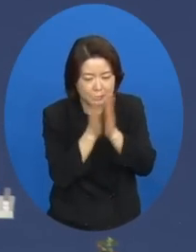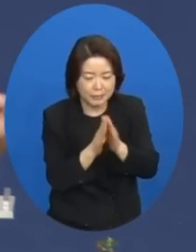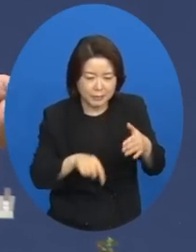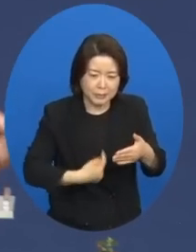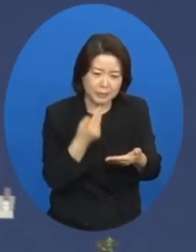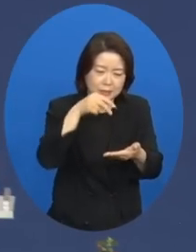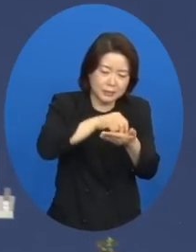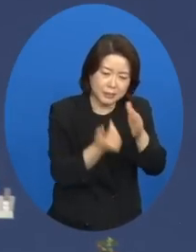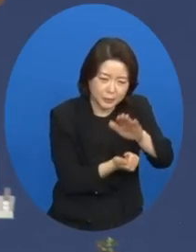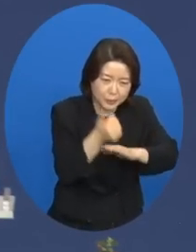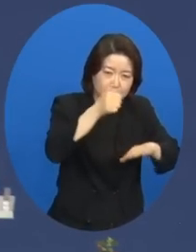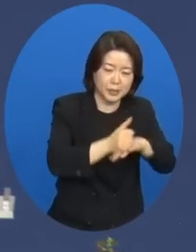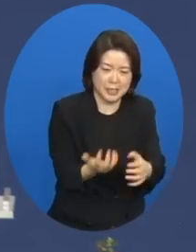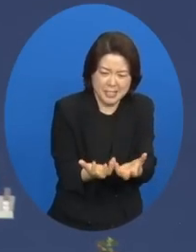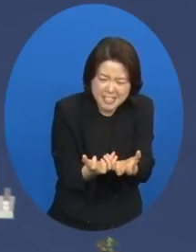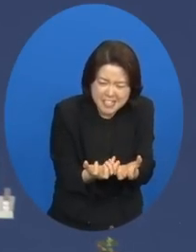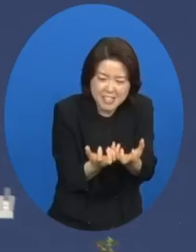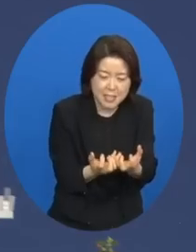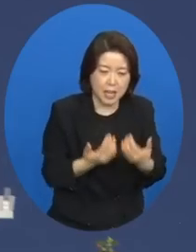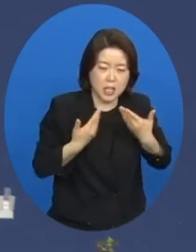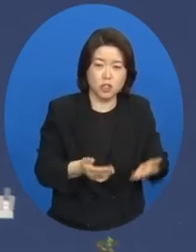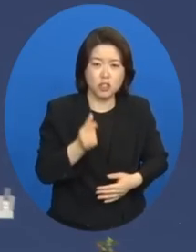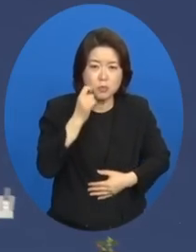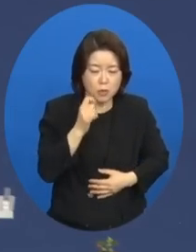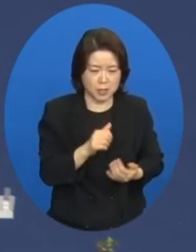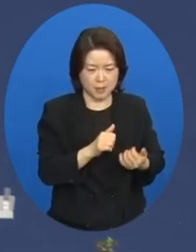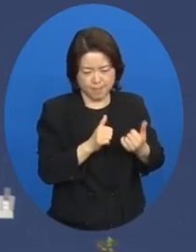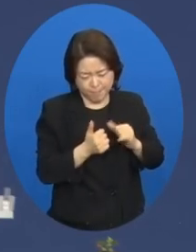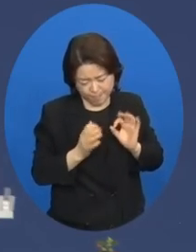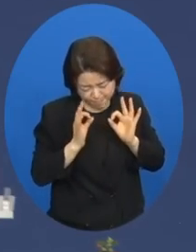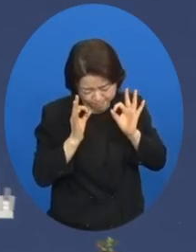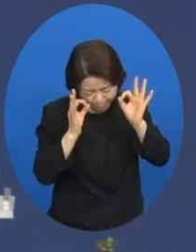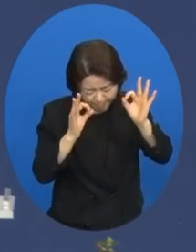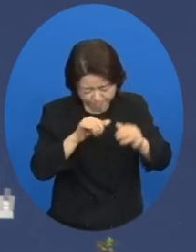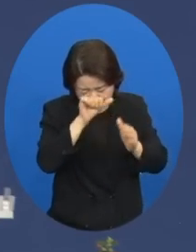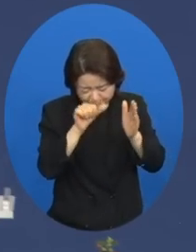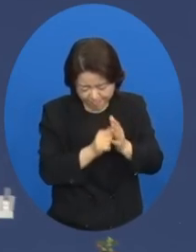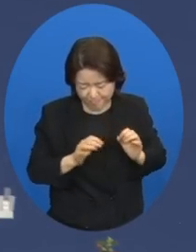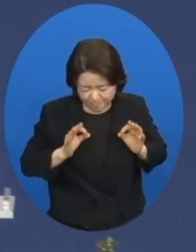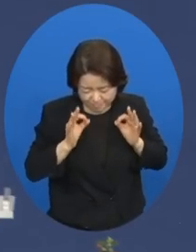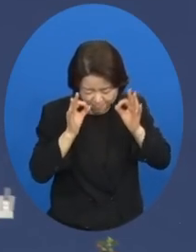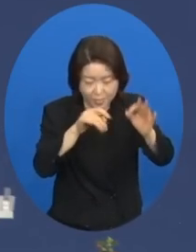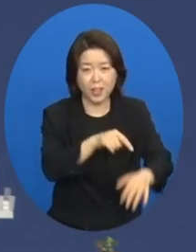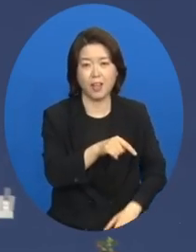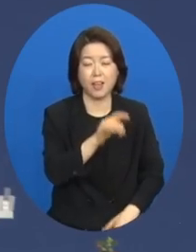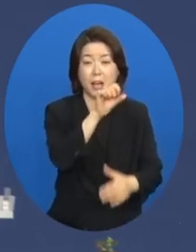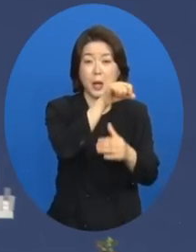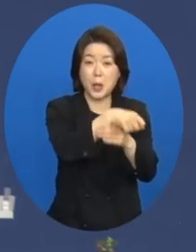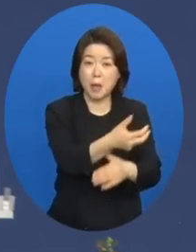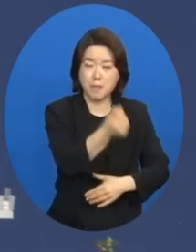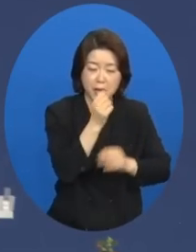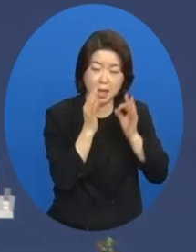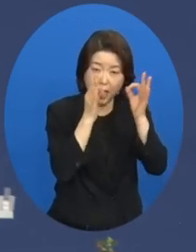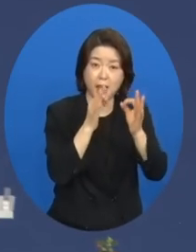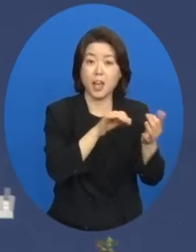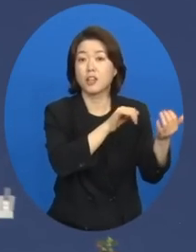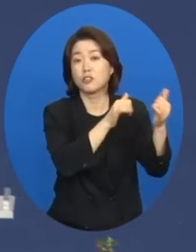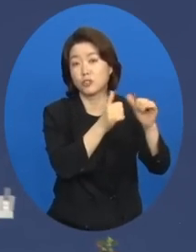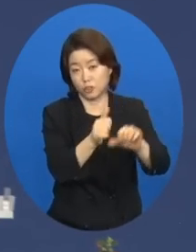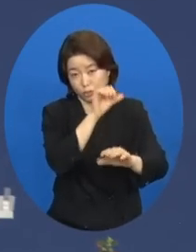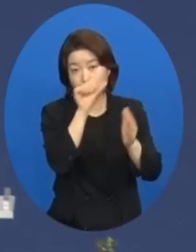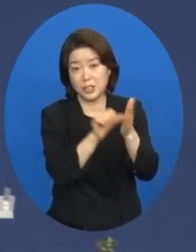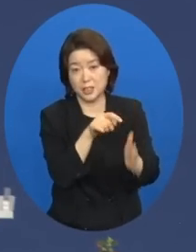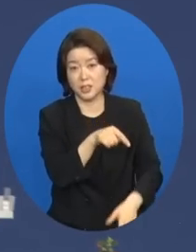사람처럼 자린고비처럼 그냥 쉬지도 못하고 죽자고 내 인생을 쥐어짜면서 열매를 맺으려고 애를 쓰다 죽는 게